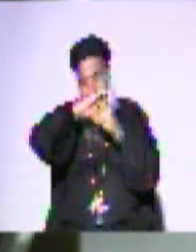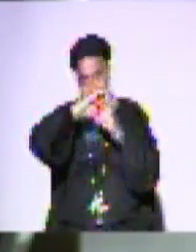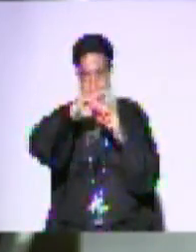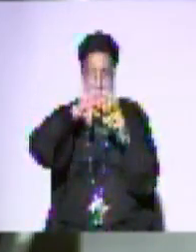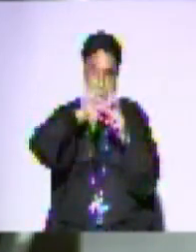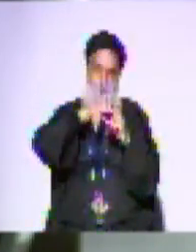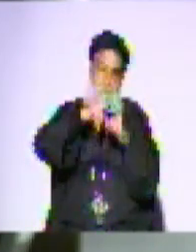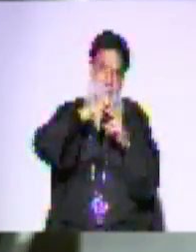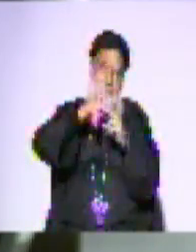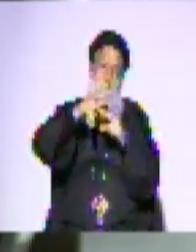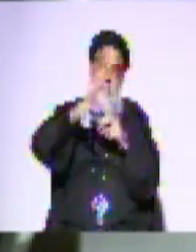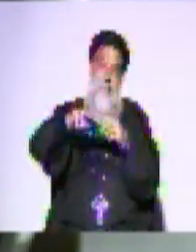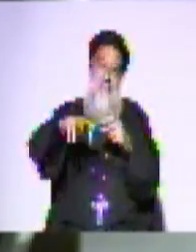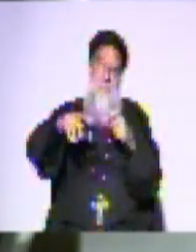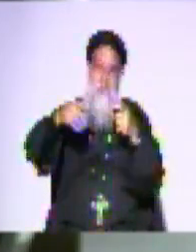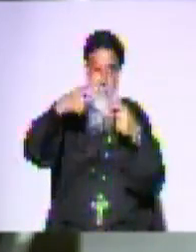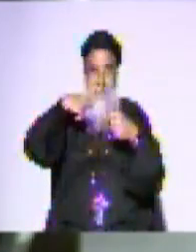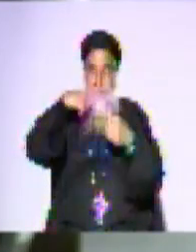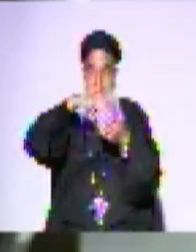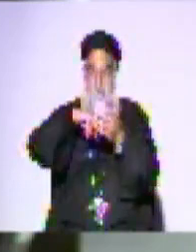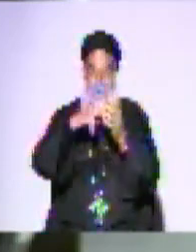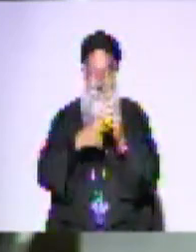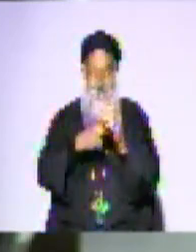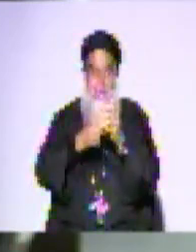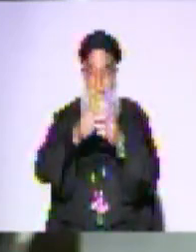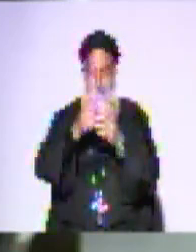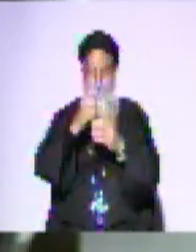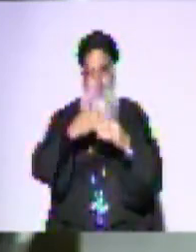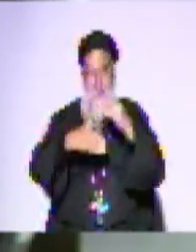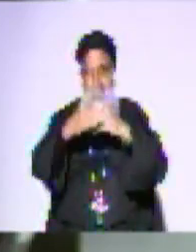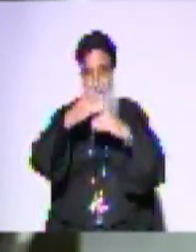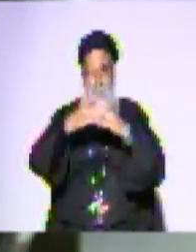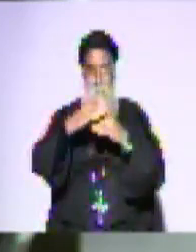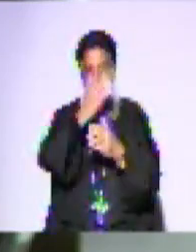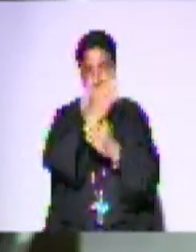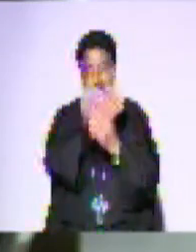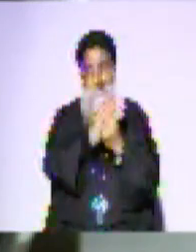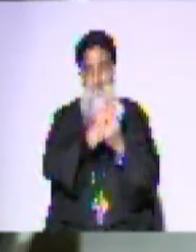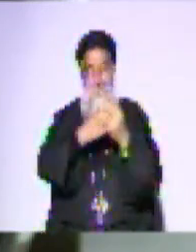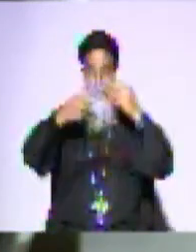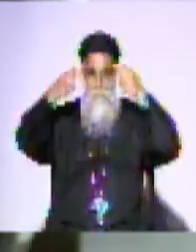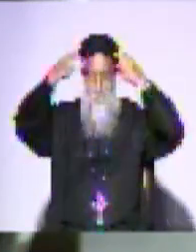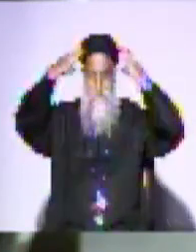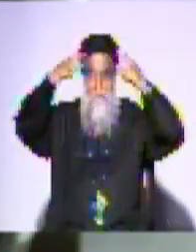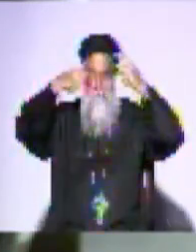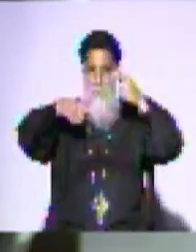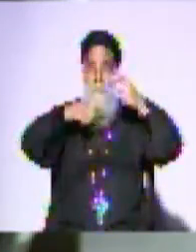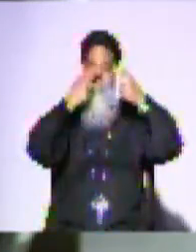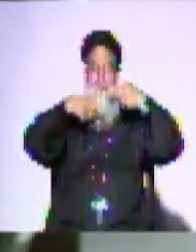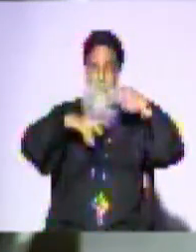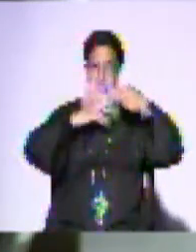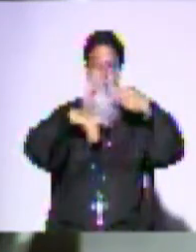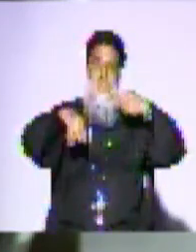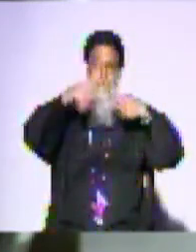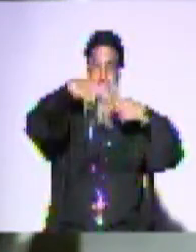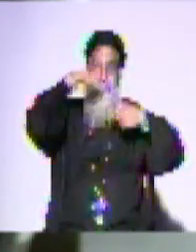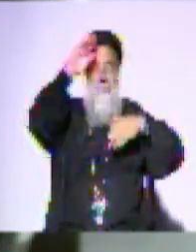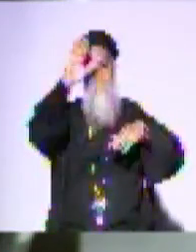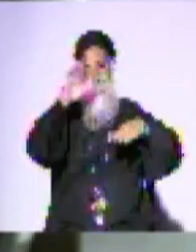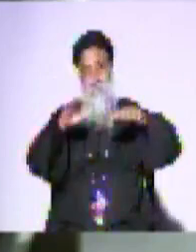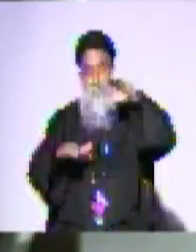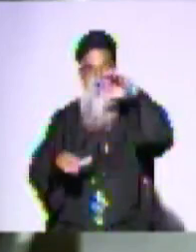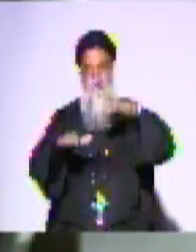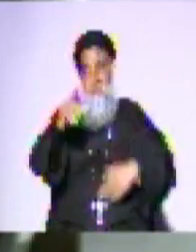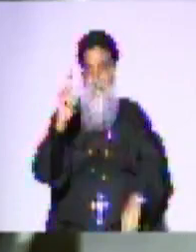وياتي الصديقون حاملين فضائلهم ياتي ابن الله في مجده ومجد ابيه ويجازي